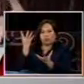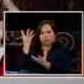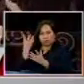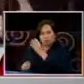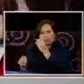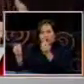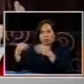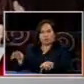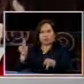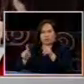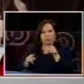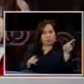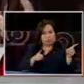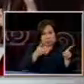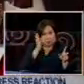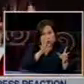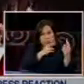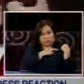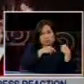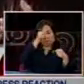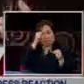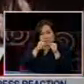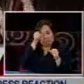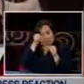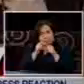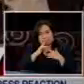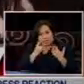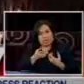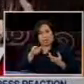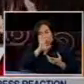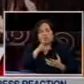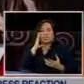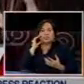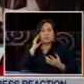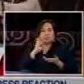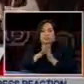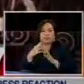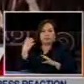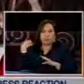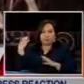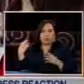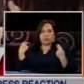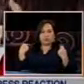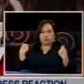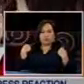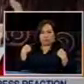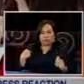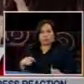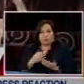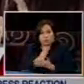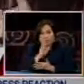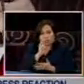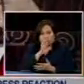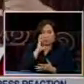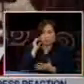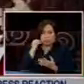Hanggang ngayon ho, dala ninyo yan sa inyong pag-iisip at puso. Opo. Yung karanasan ninyo bilang chairman ng Commission on Human